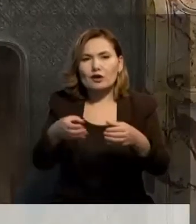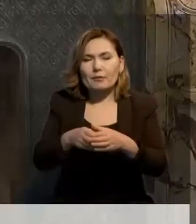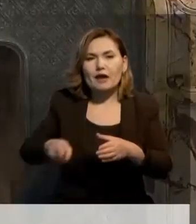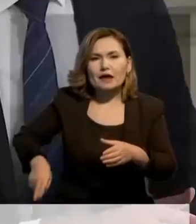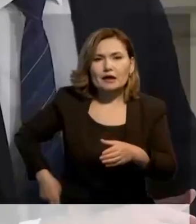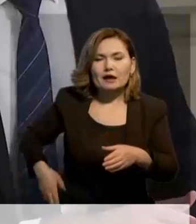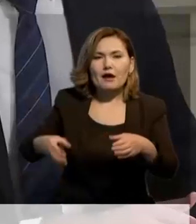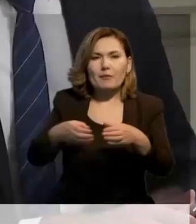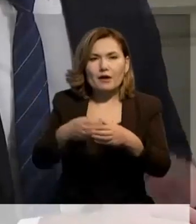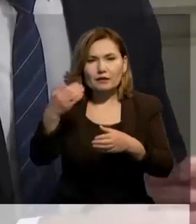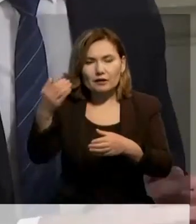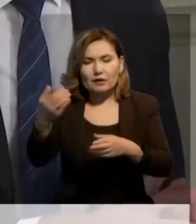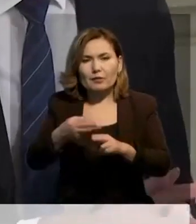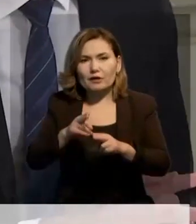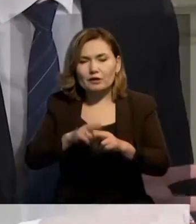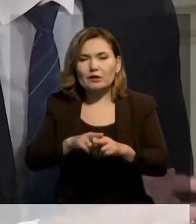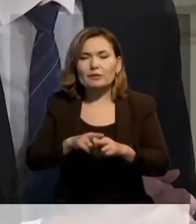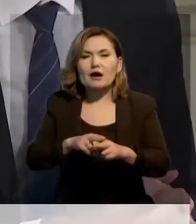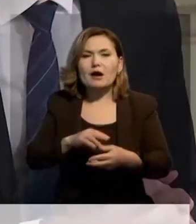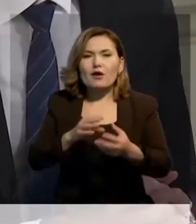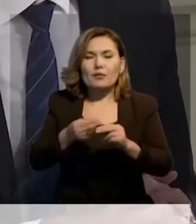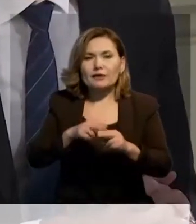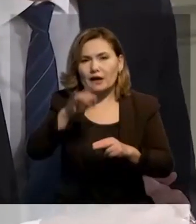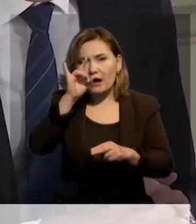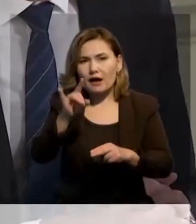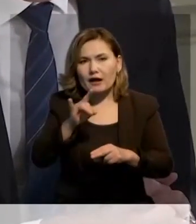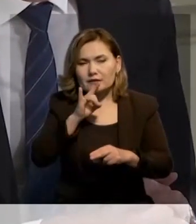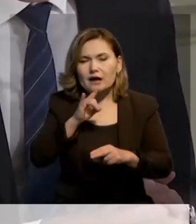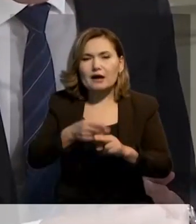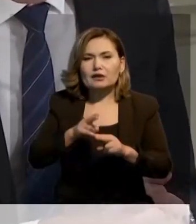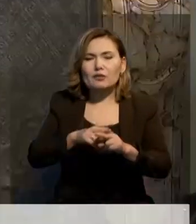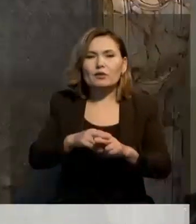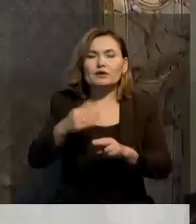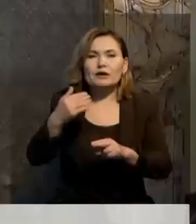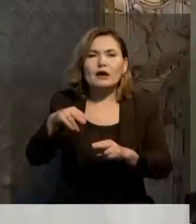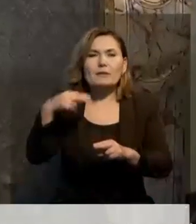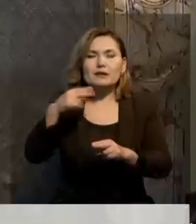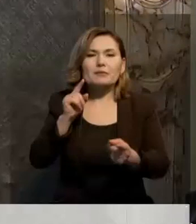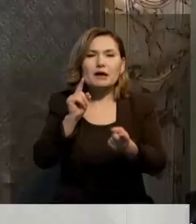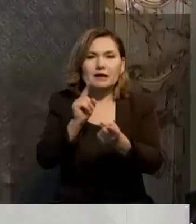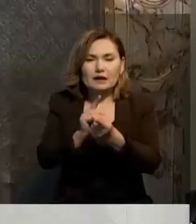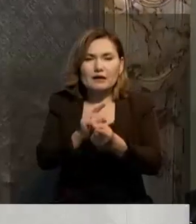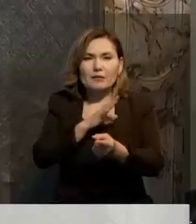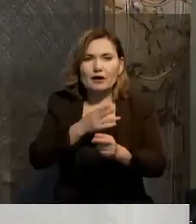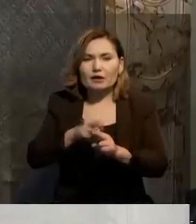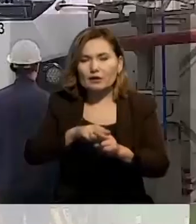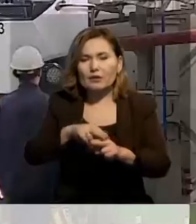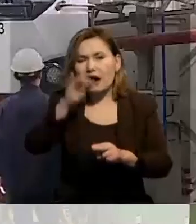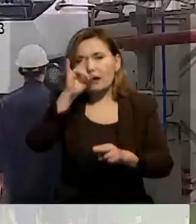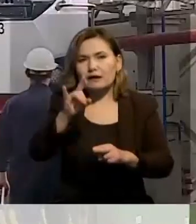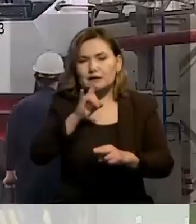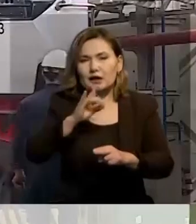Директорлар кеңесінің төрағасы Анри Пупар Лафарж да қазақ басшысымен жеке кездесуге келді. Алстом жақын арада